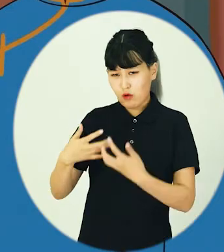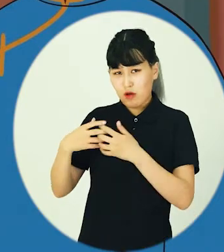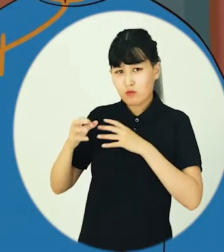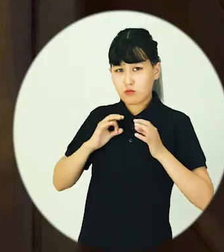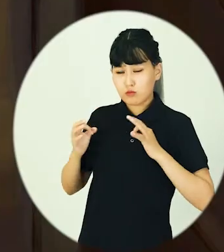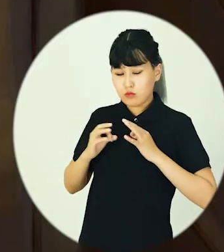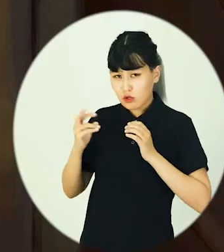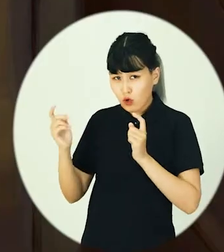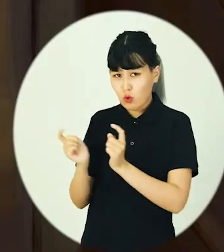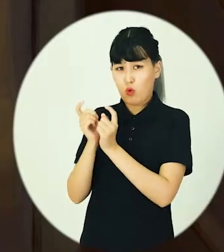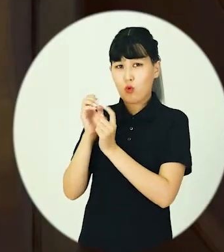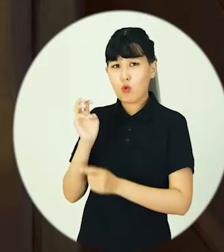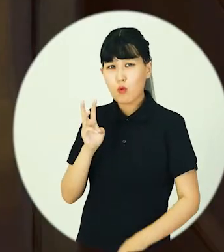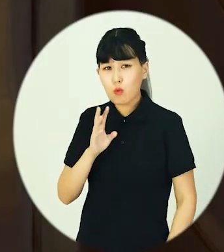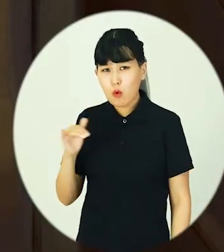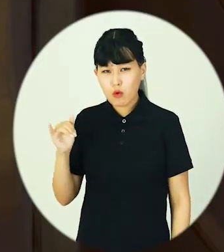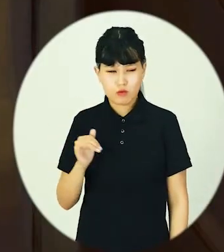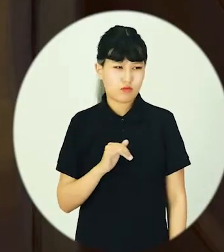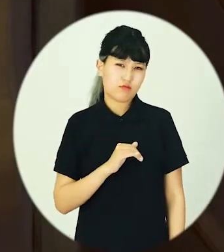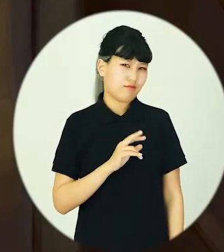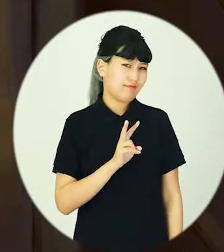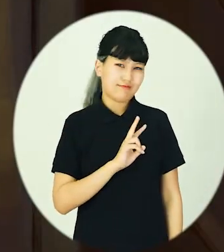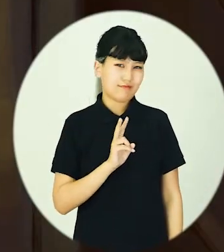та? Үгүй.